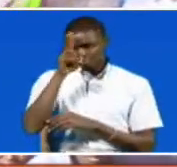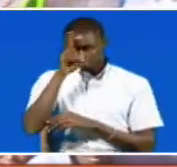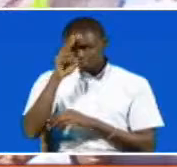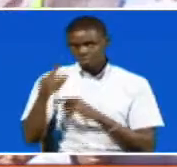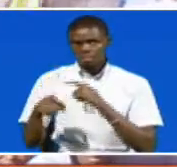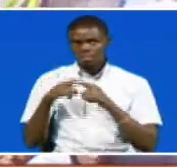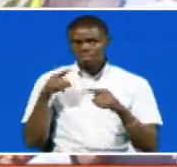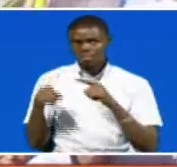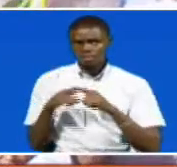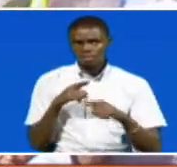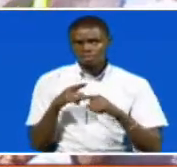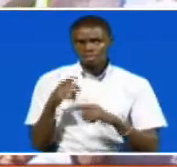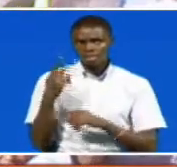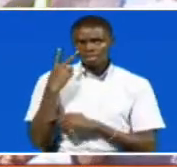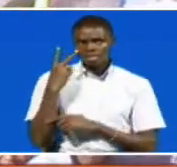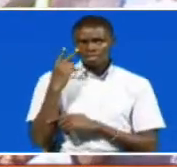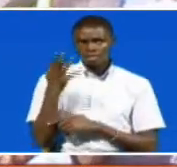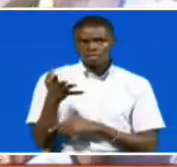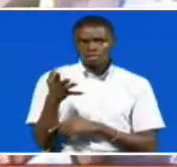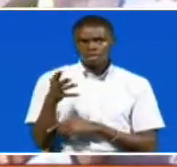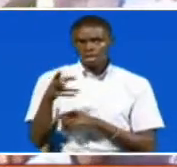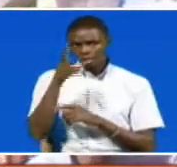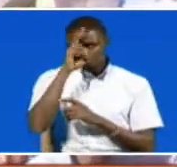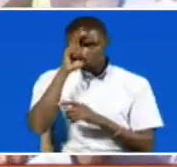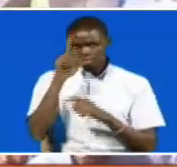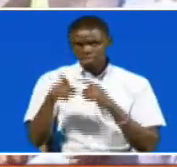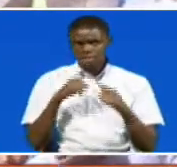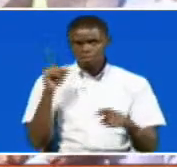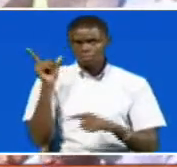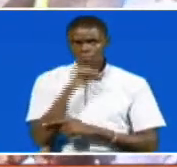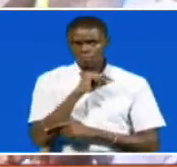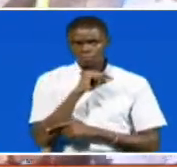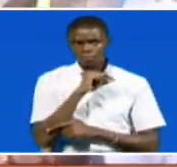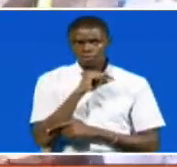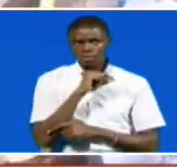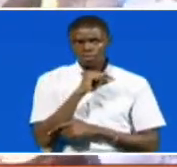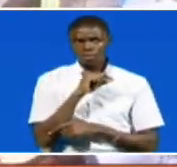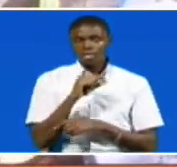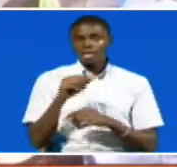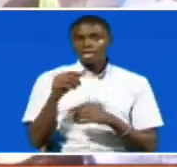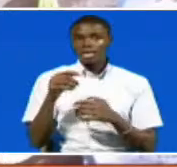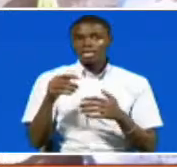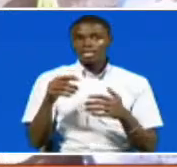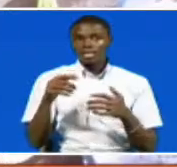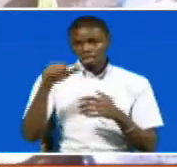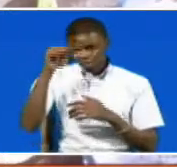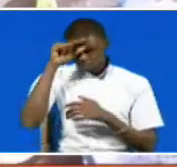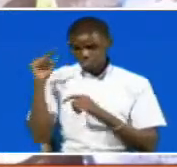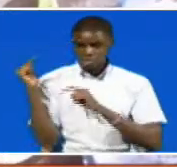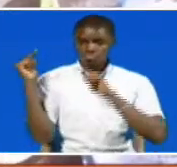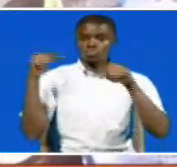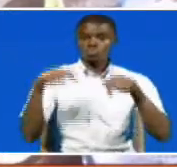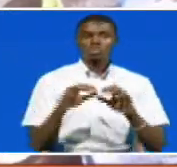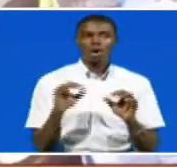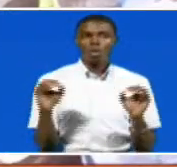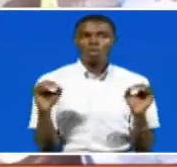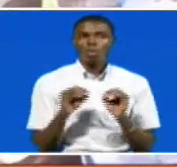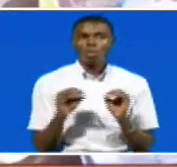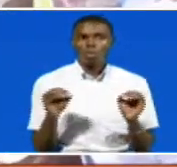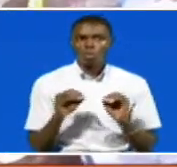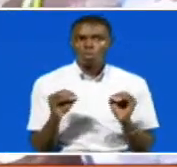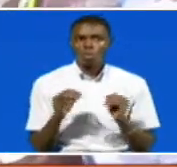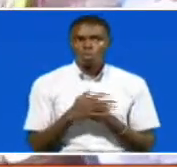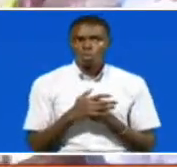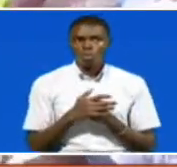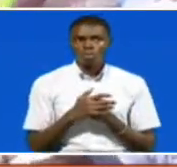na ni hapo Turkana peke yake ndio askari anauawa, na hakuna response ya serikali. Kwani mulituletea ile